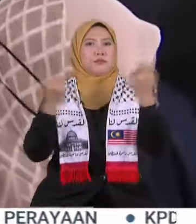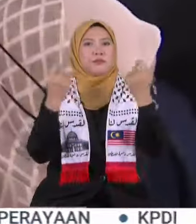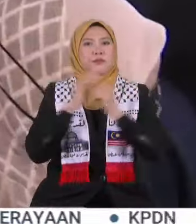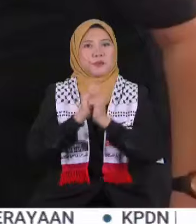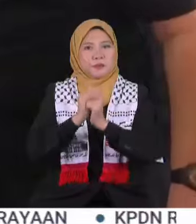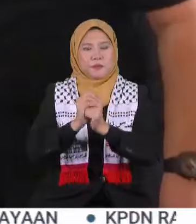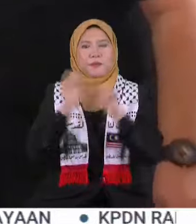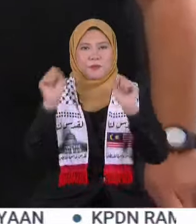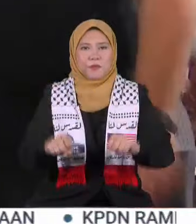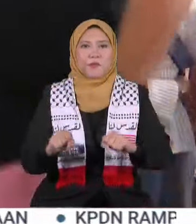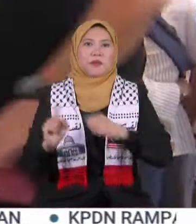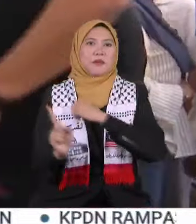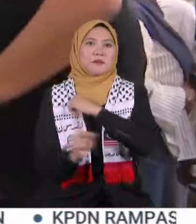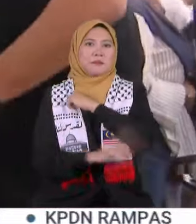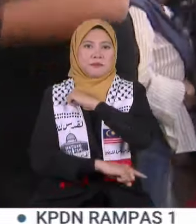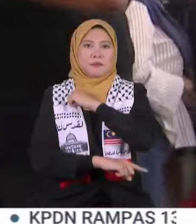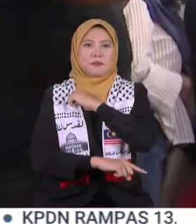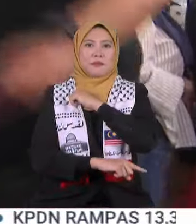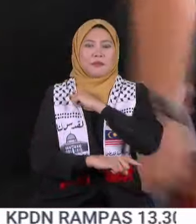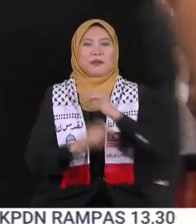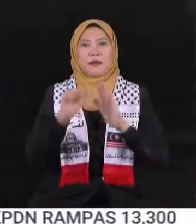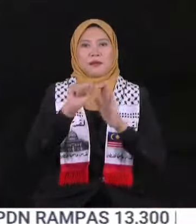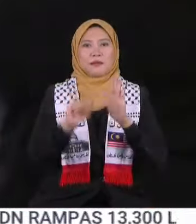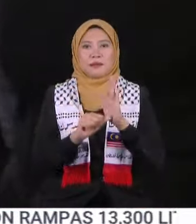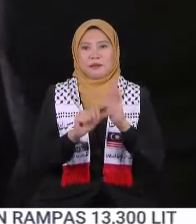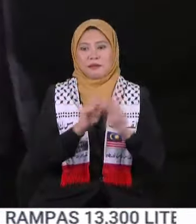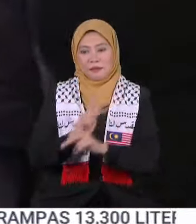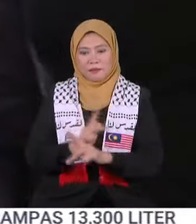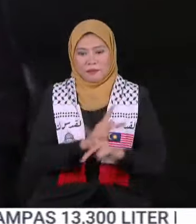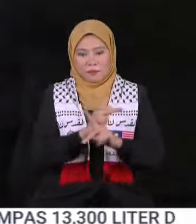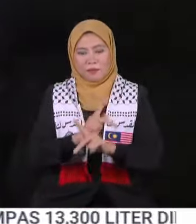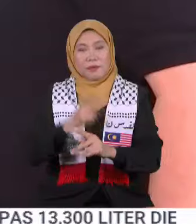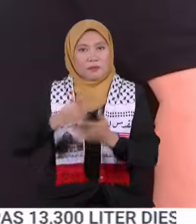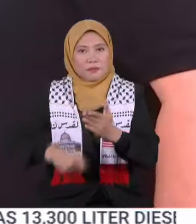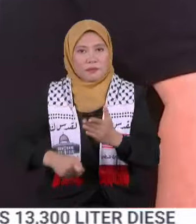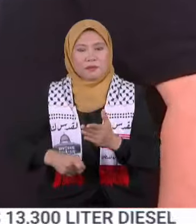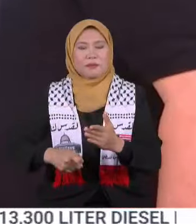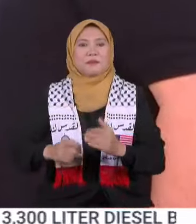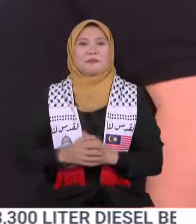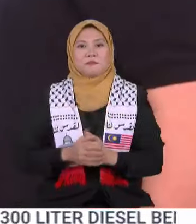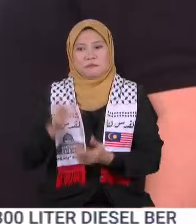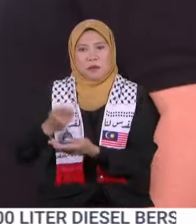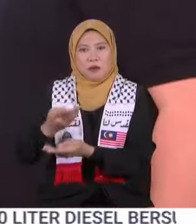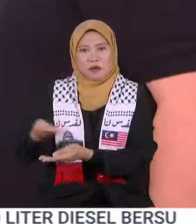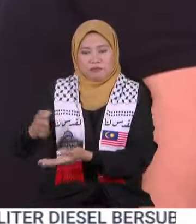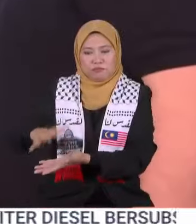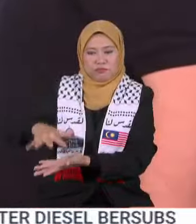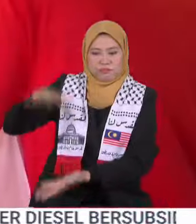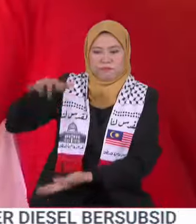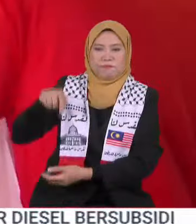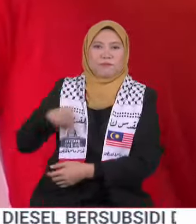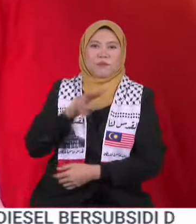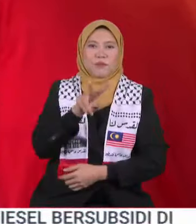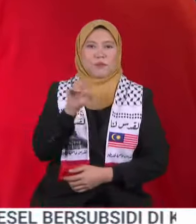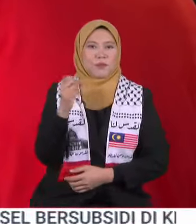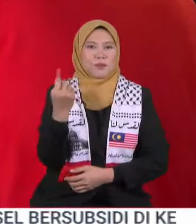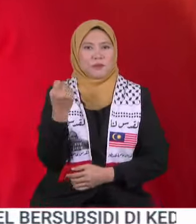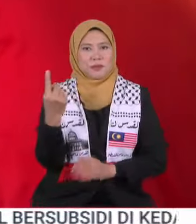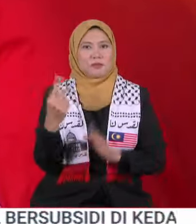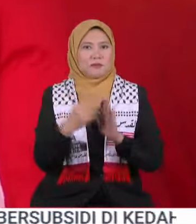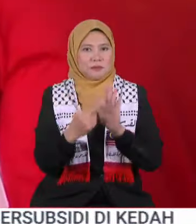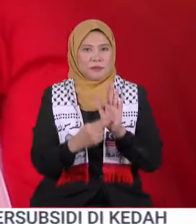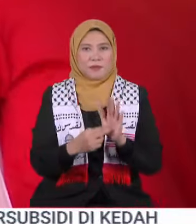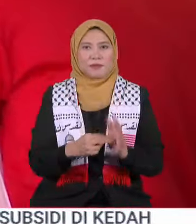dan boleh dikenakan hukuman di bawah Akta Kawalan Harga dan Anti Pencatutan 2011. Syazwani